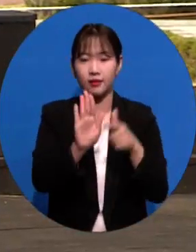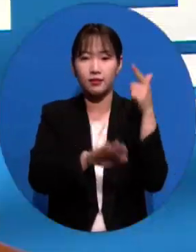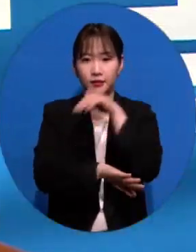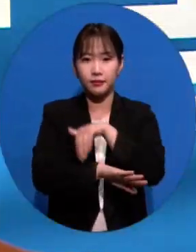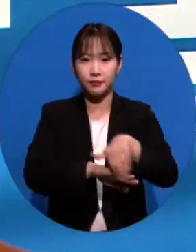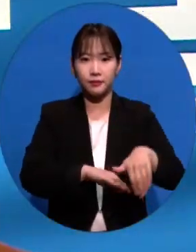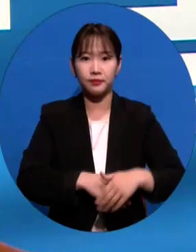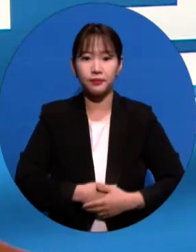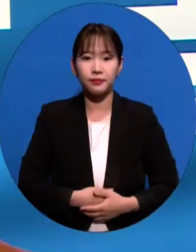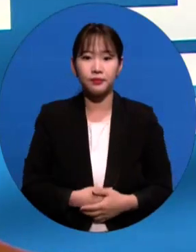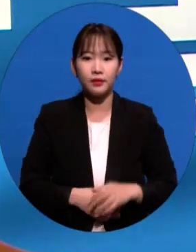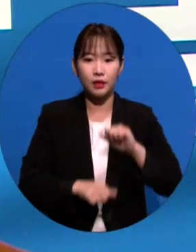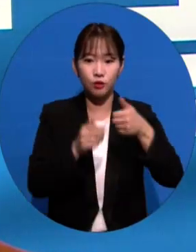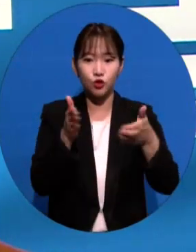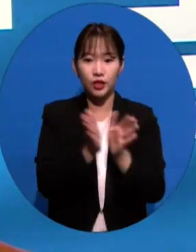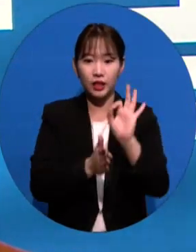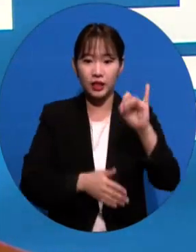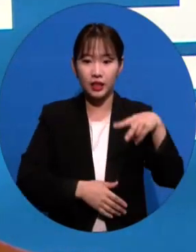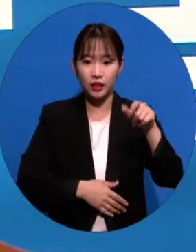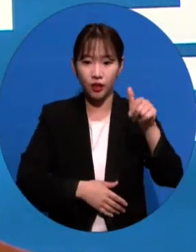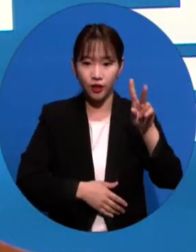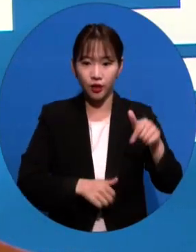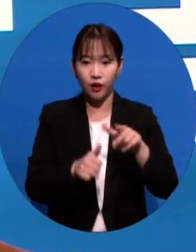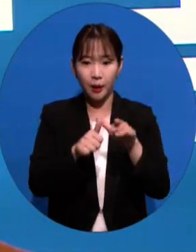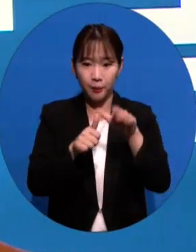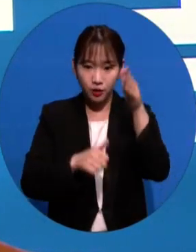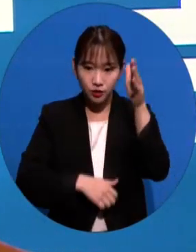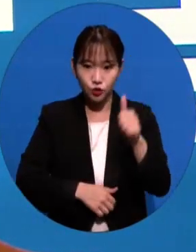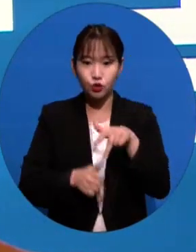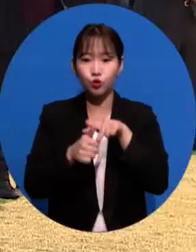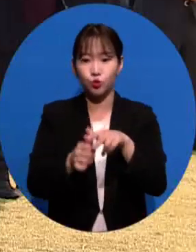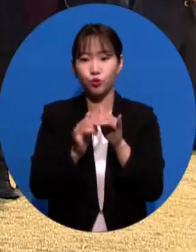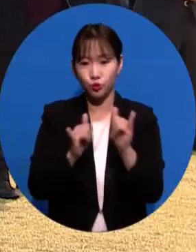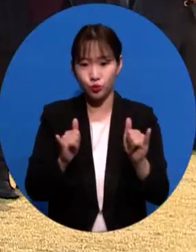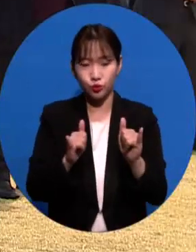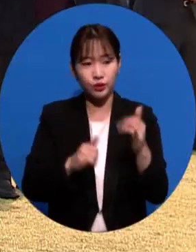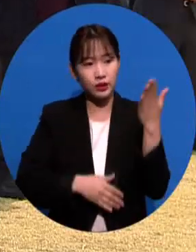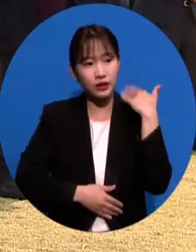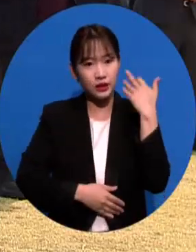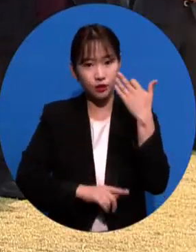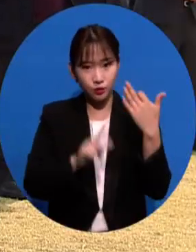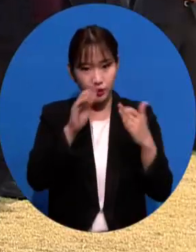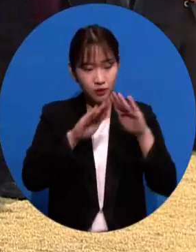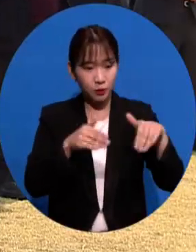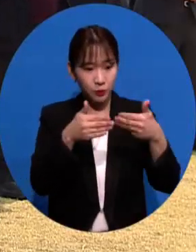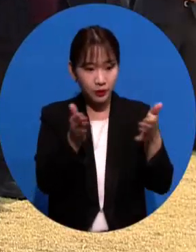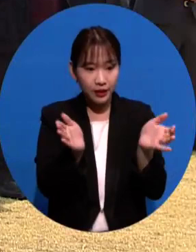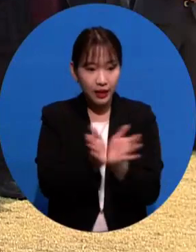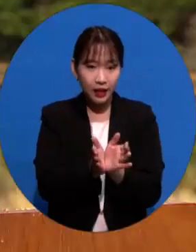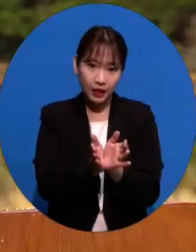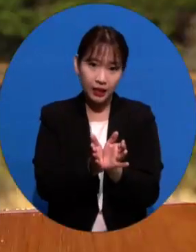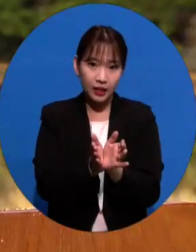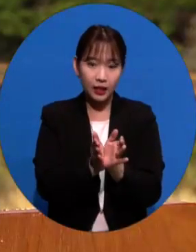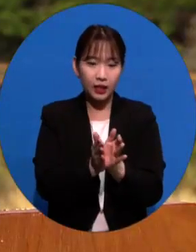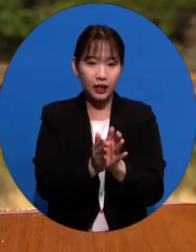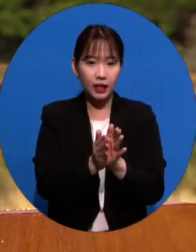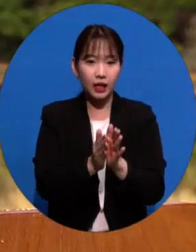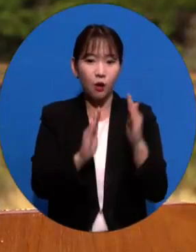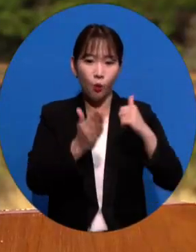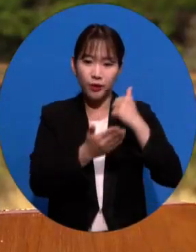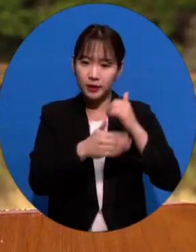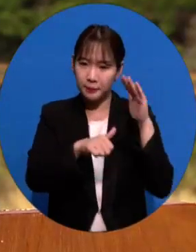예정입니다. 민주당 이석형 한평군수 예비 후보는 지난 19일 전남도당의 경선심사에서 배제한